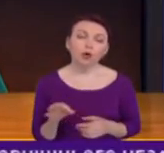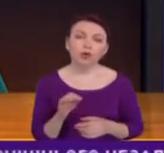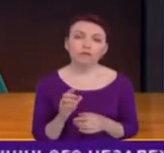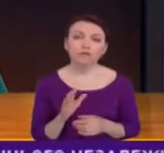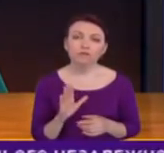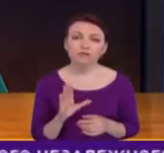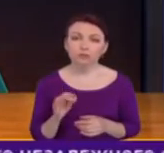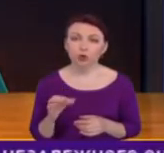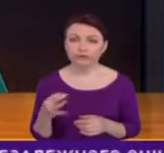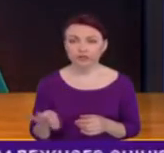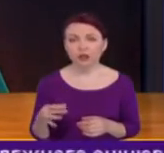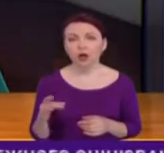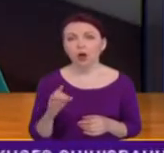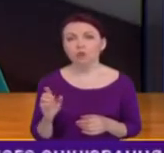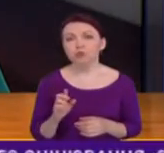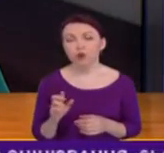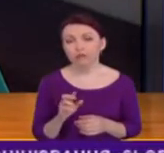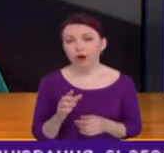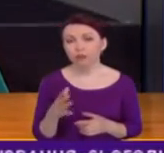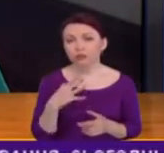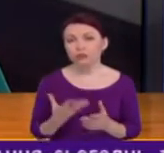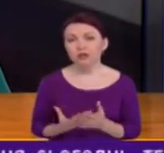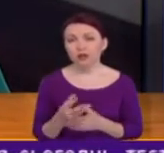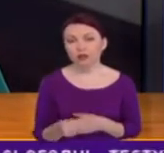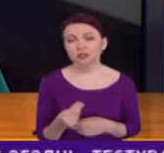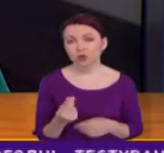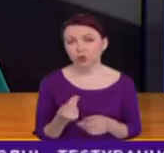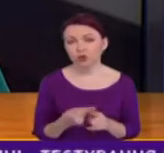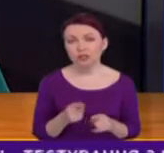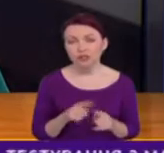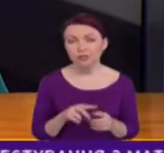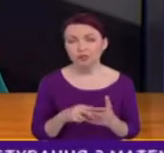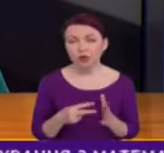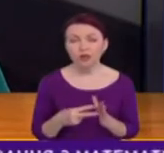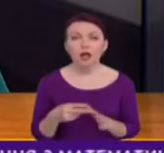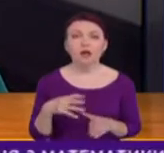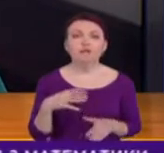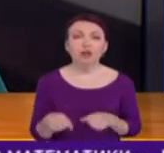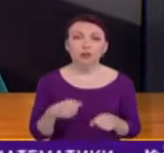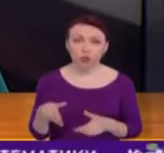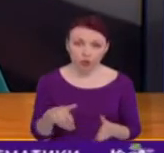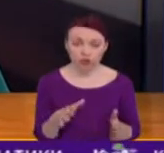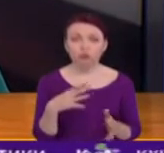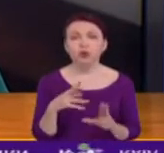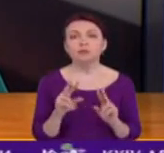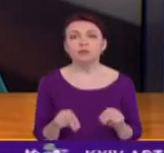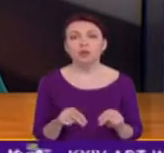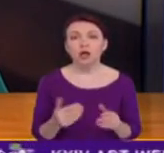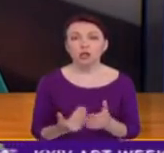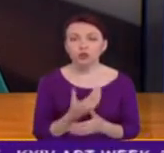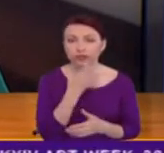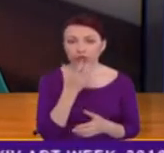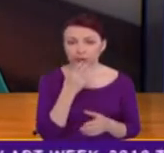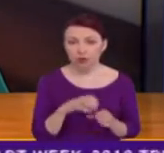бульвару, на початку року, коли планувалося і закладалися кошти на цей проєкт, велодоріжки, так, дійсно, були обіцяні, нові